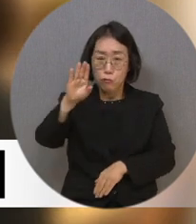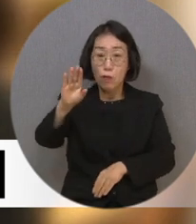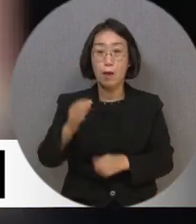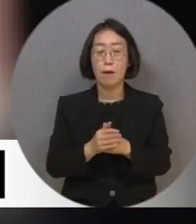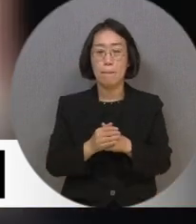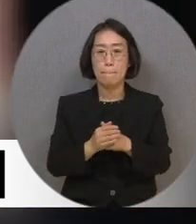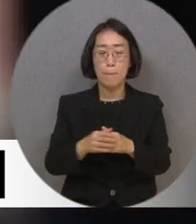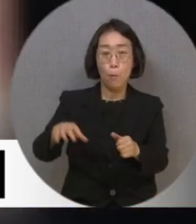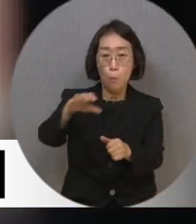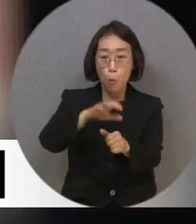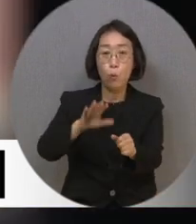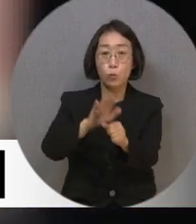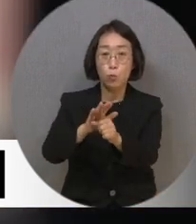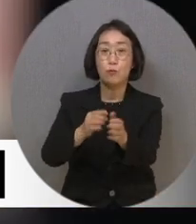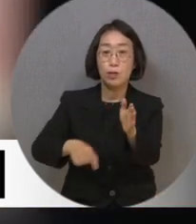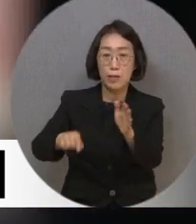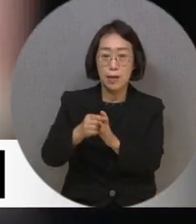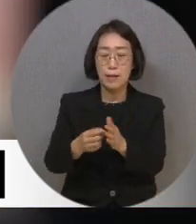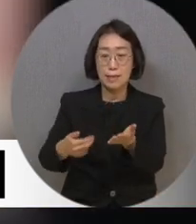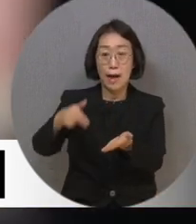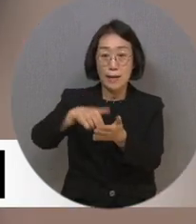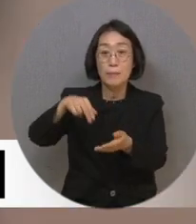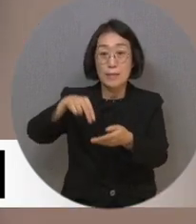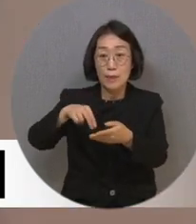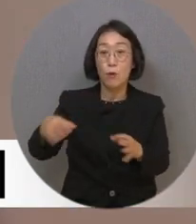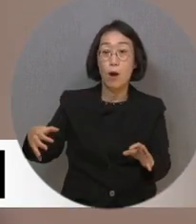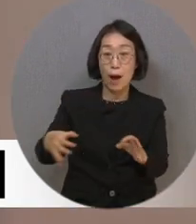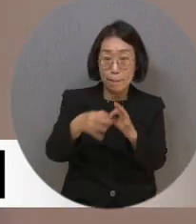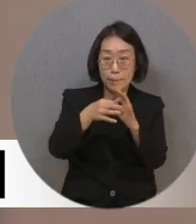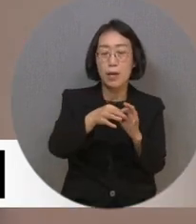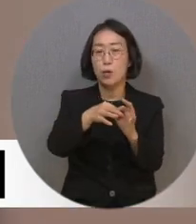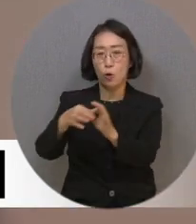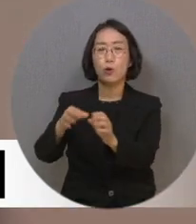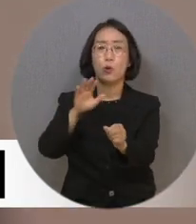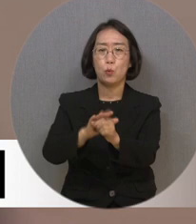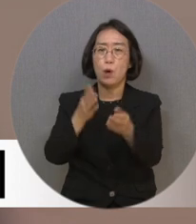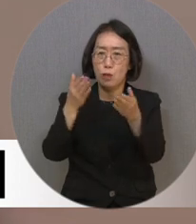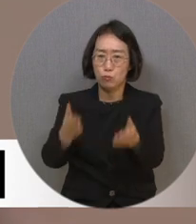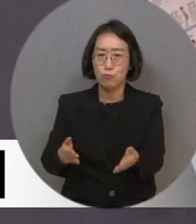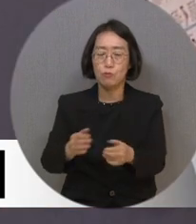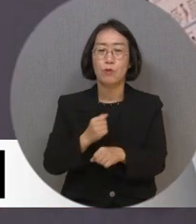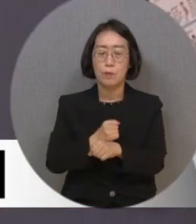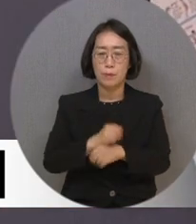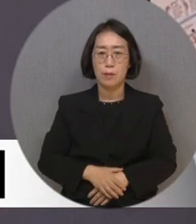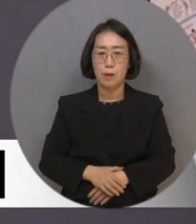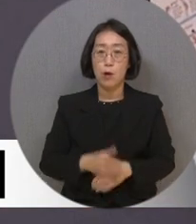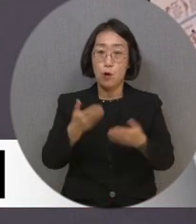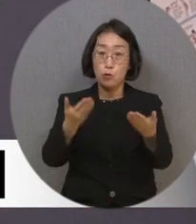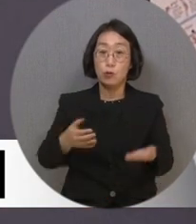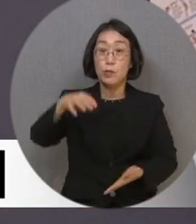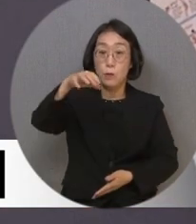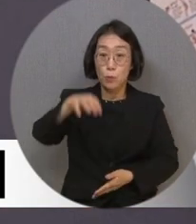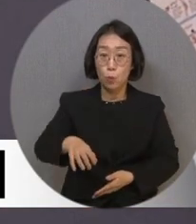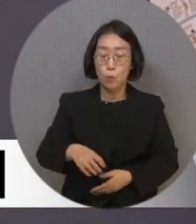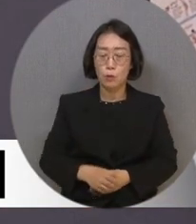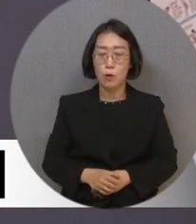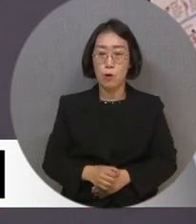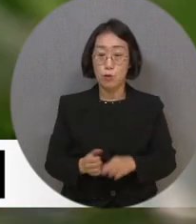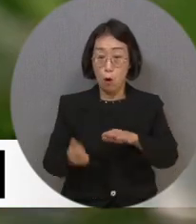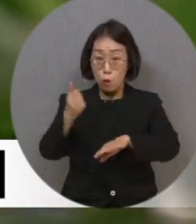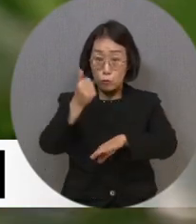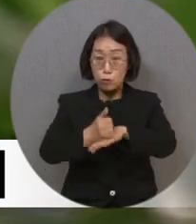위해 장애인 자립생활 지원 센터와 연계하도록 했습니다 또 피해 장애인 쉼터에 대해 성과 평가를